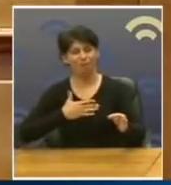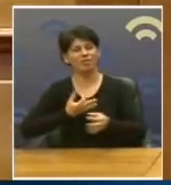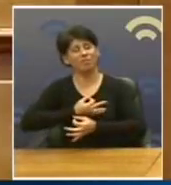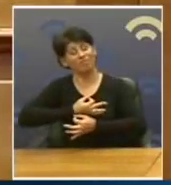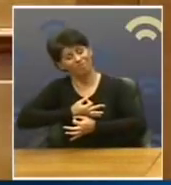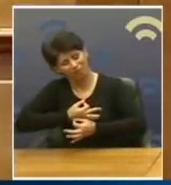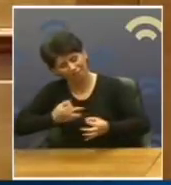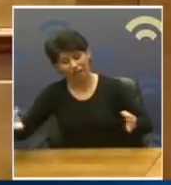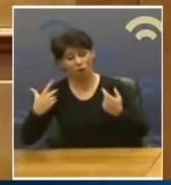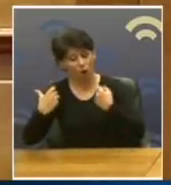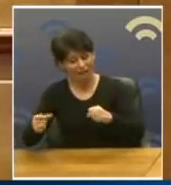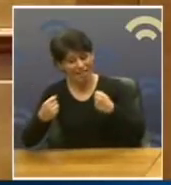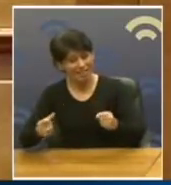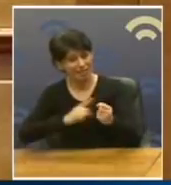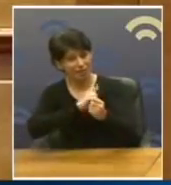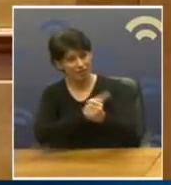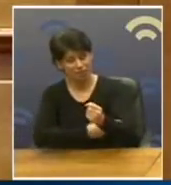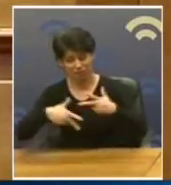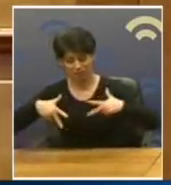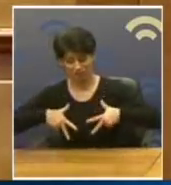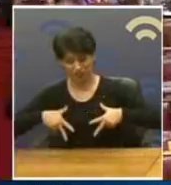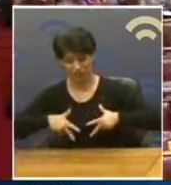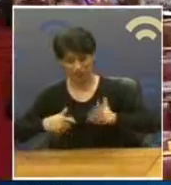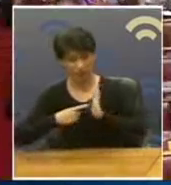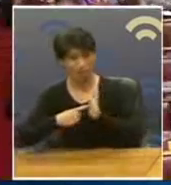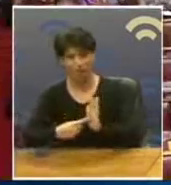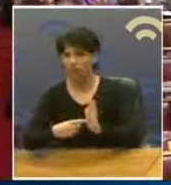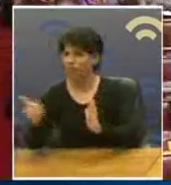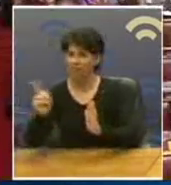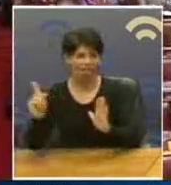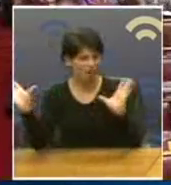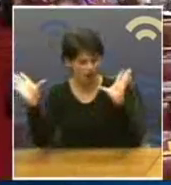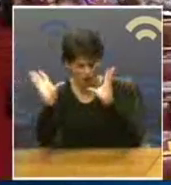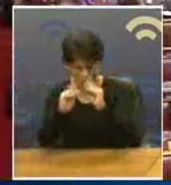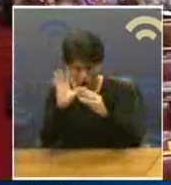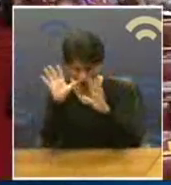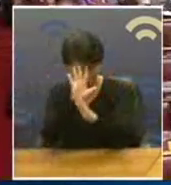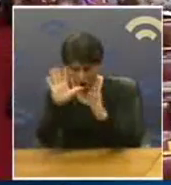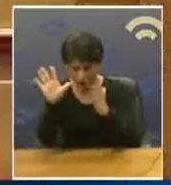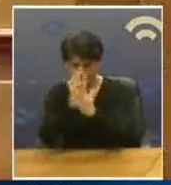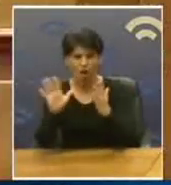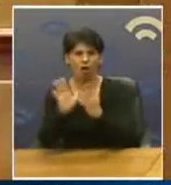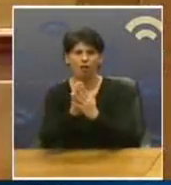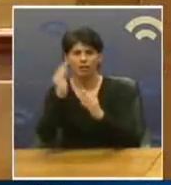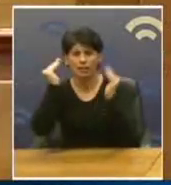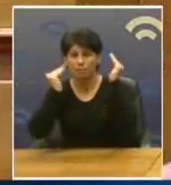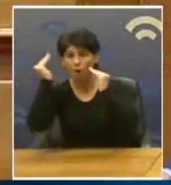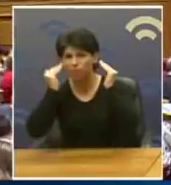Όσο ασκήσαμε εξουσία, την κυβερνητική μας παρουσία δεν τη σκιάζει καμία υποψία σκανδάλου.